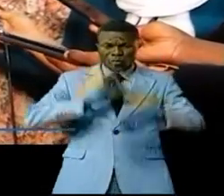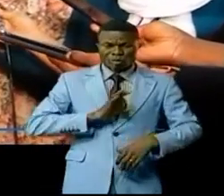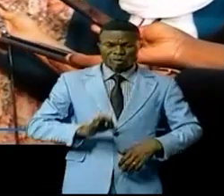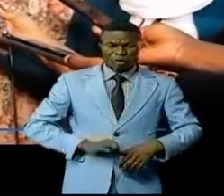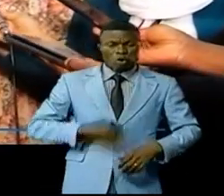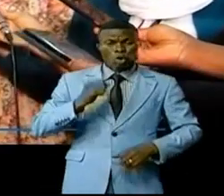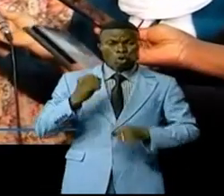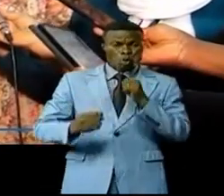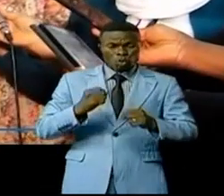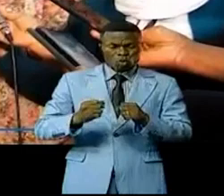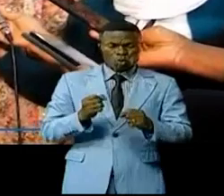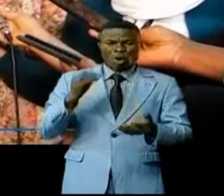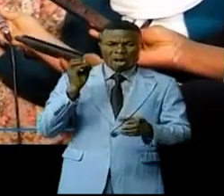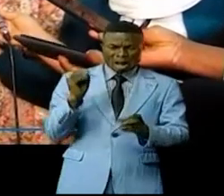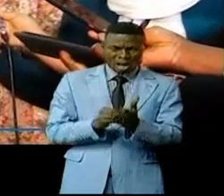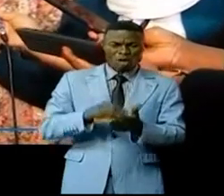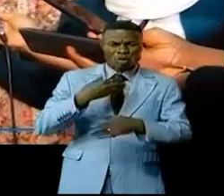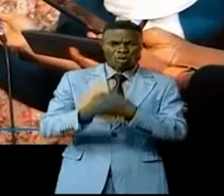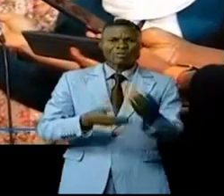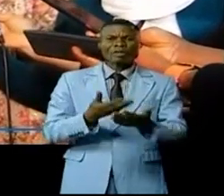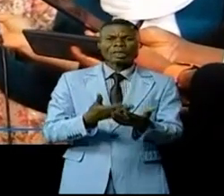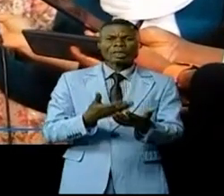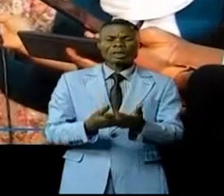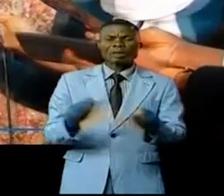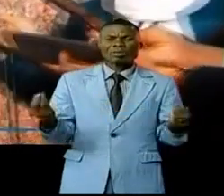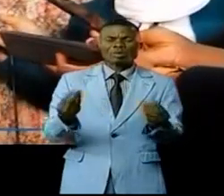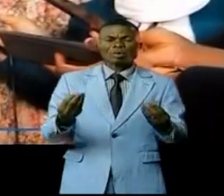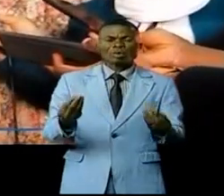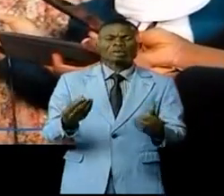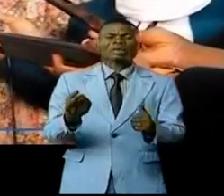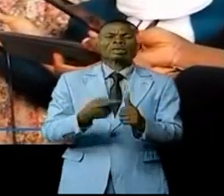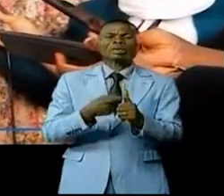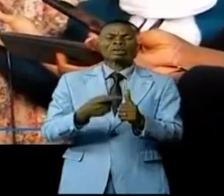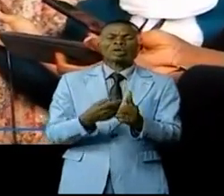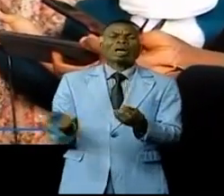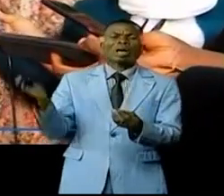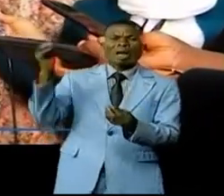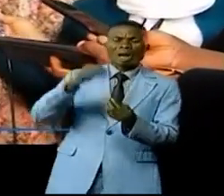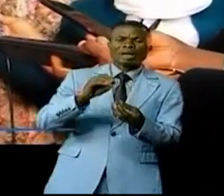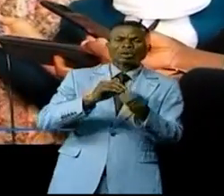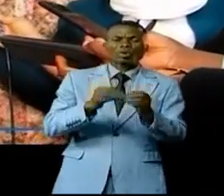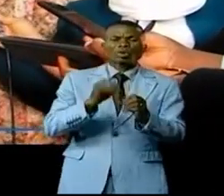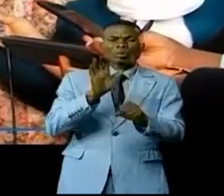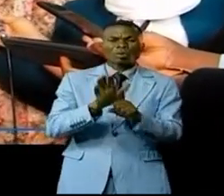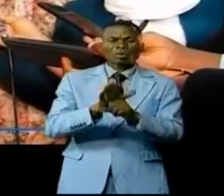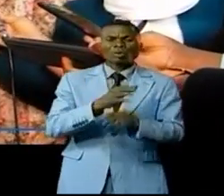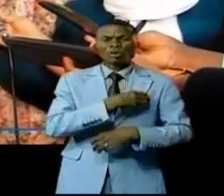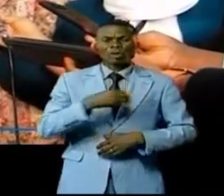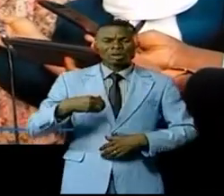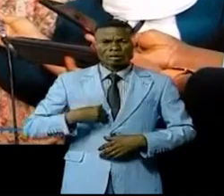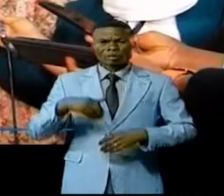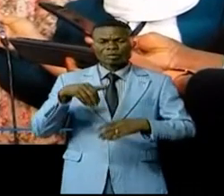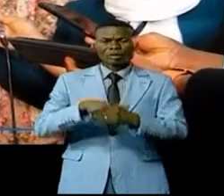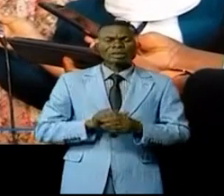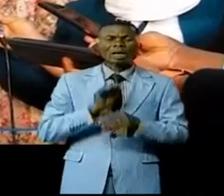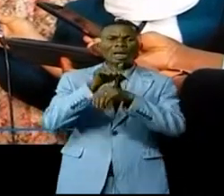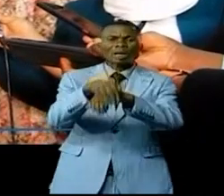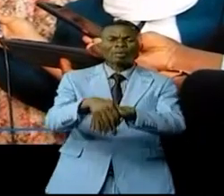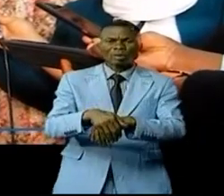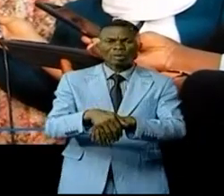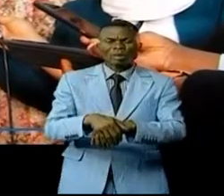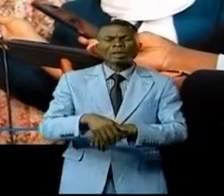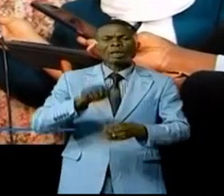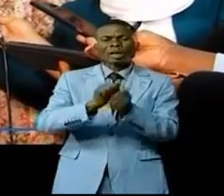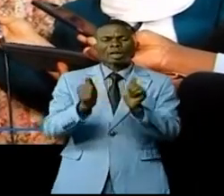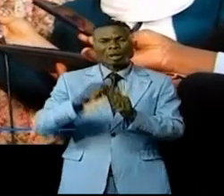efforts qui doivent encore être fournis, entre autres l'augmentation des femmes dans la participation politique,